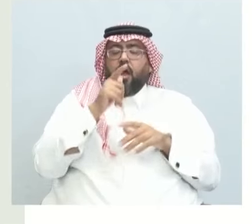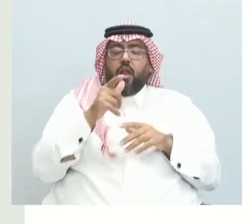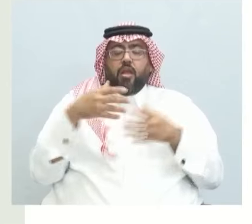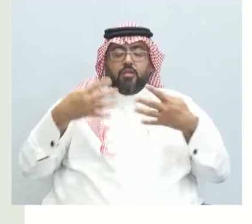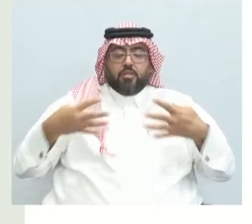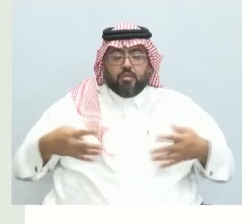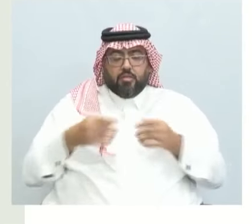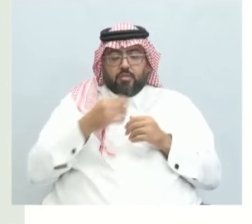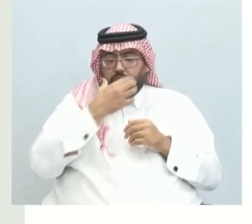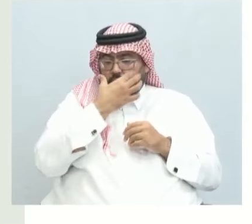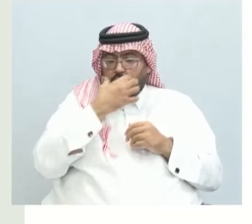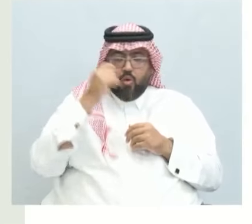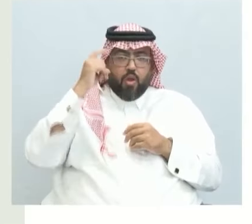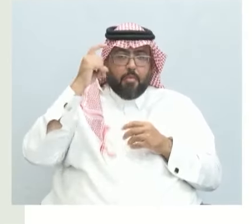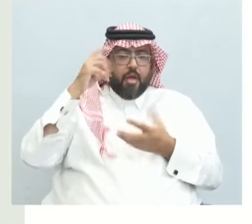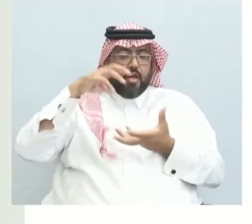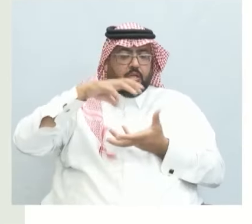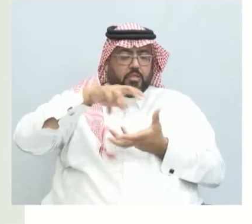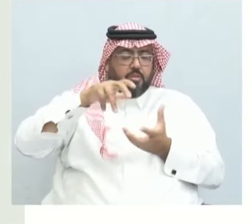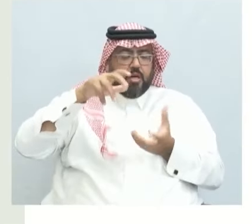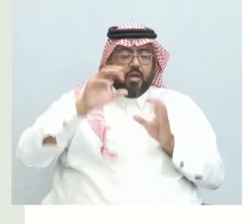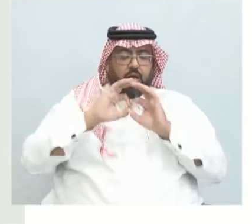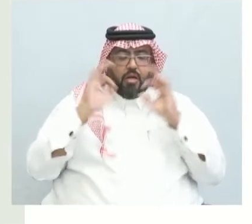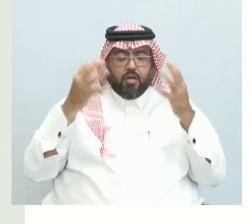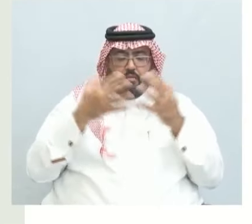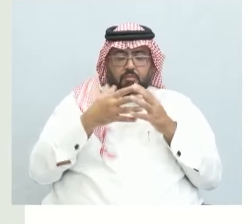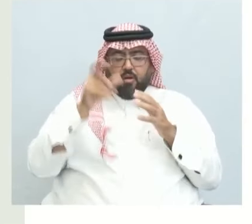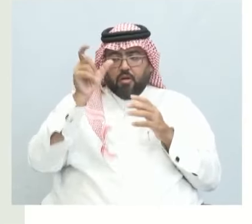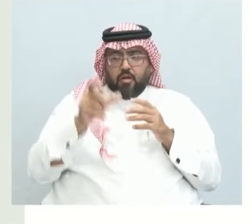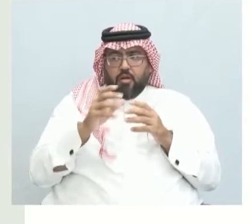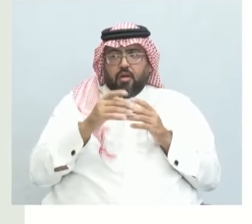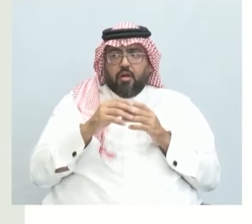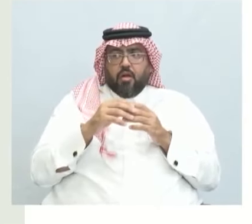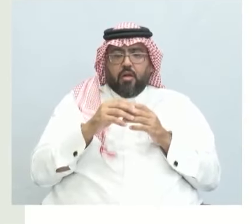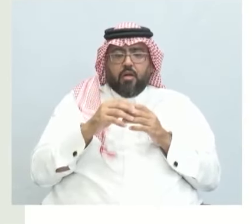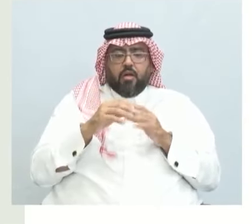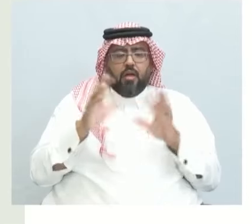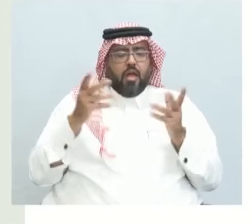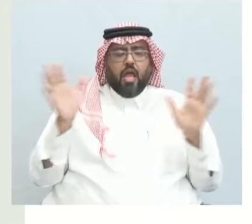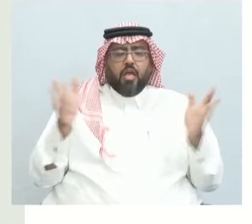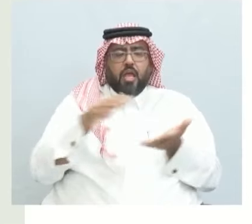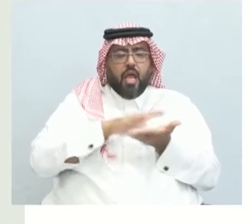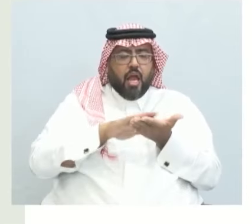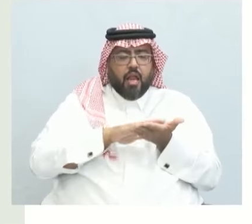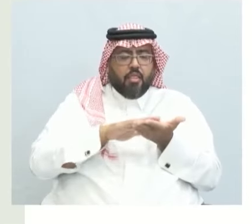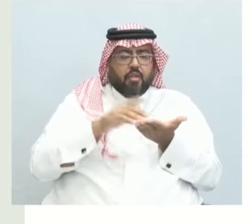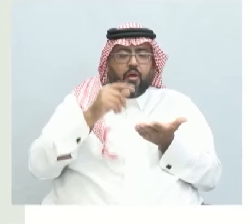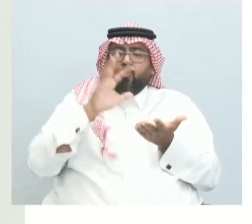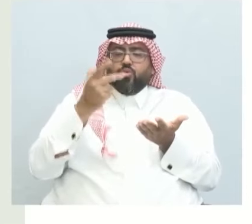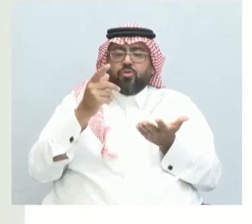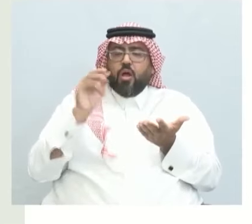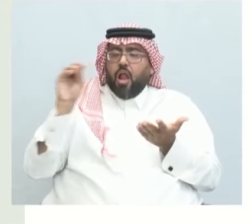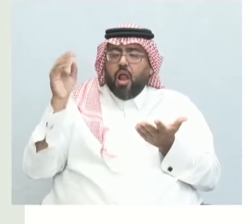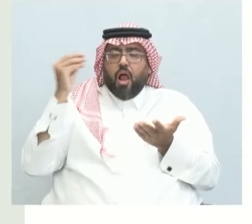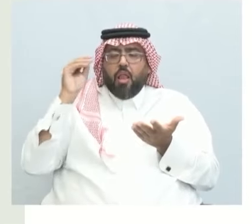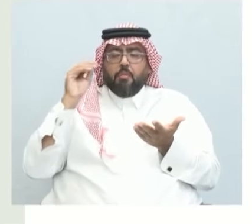احد علماء الاجتماع صفوا لي طبيعه ارض اصف لكم سكانها وسنرى في موضوعات هذه الوحده كيف عاش